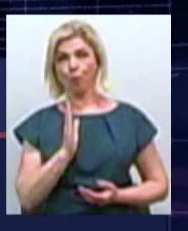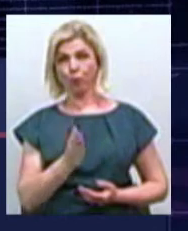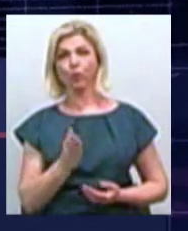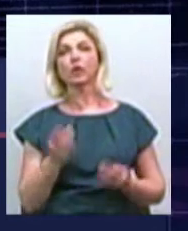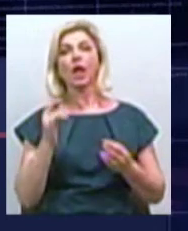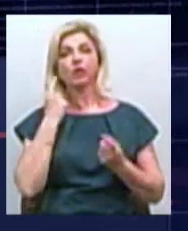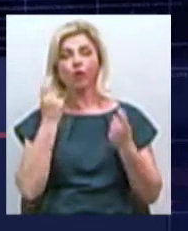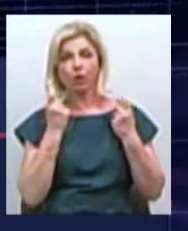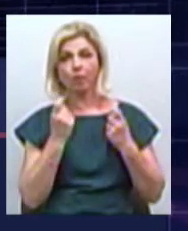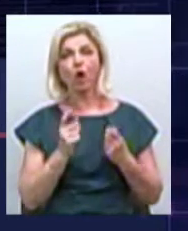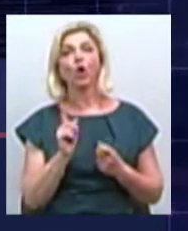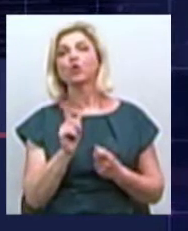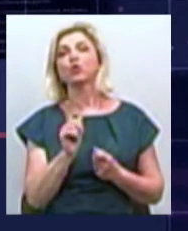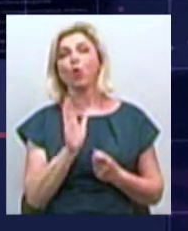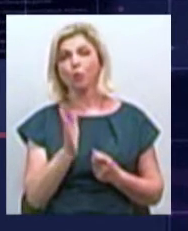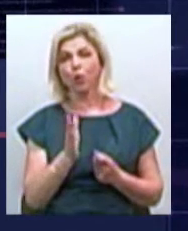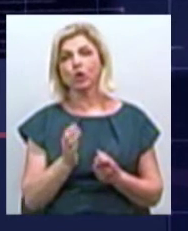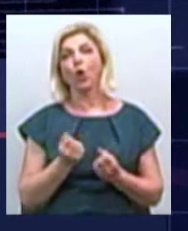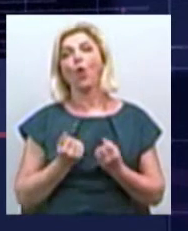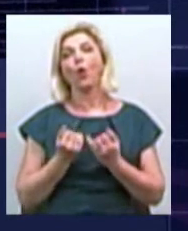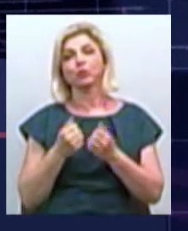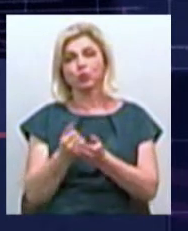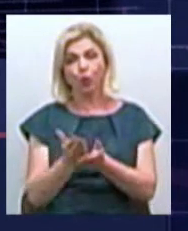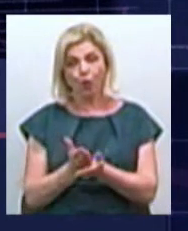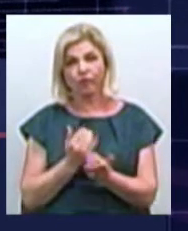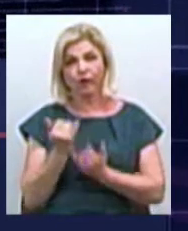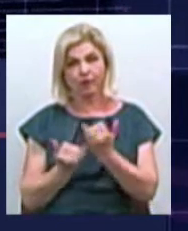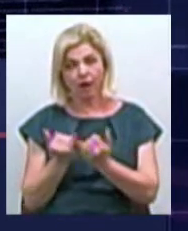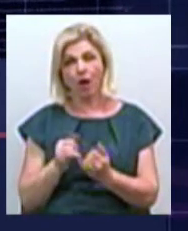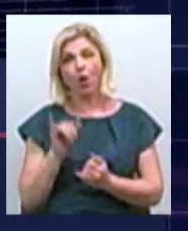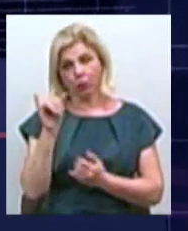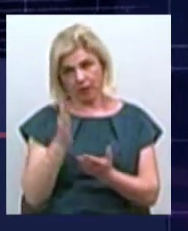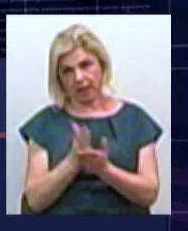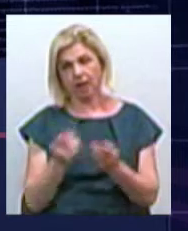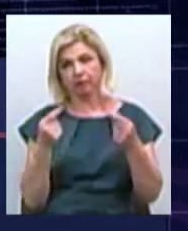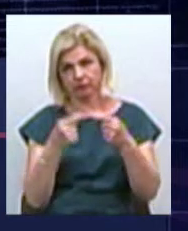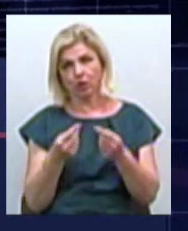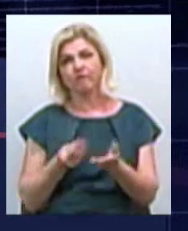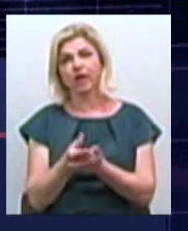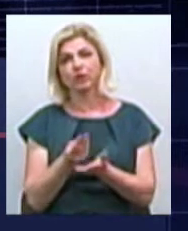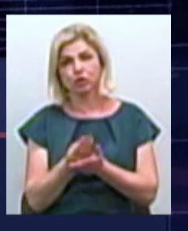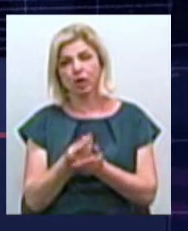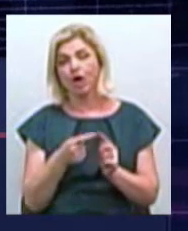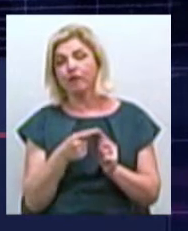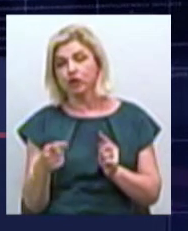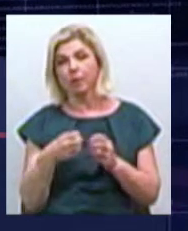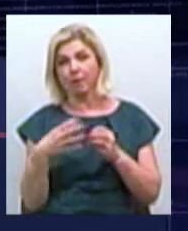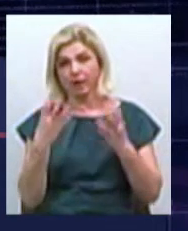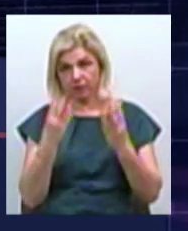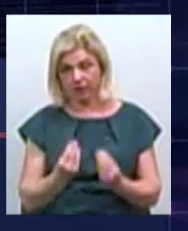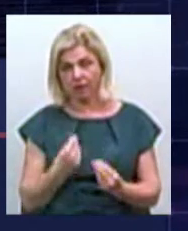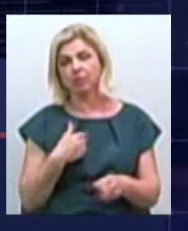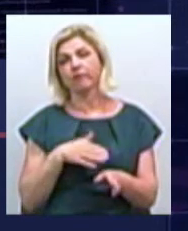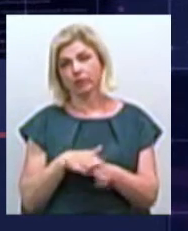що обслуговуватиме, наприклад, КП «Парки», в них є відповідне фінансування. Ми протягом 15 днів це зробимо. Але